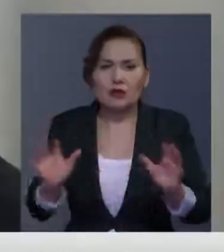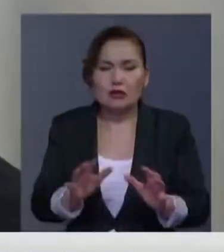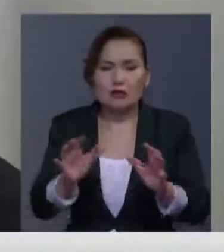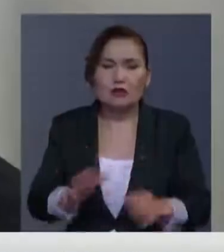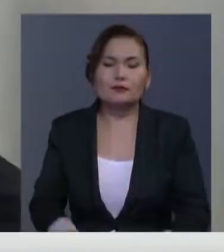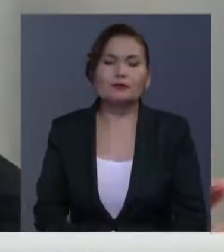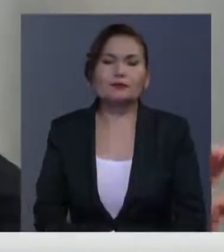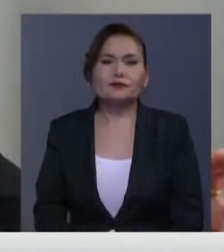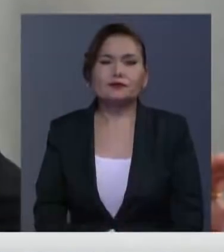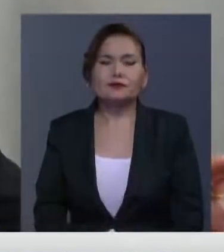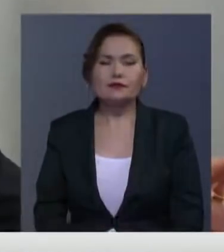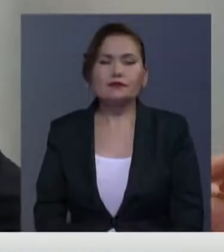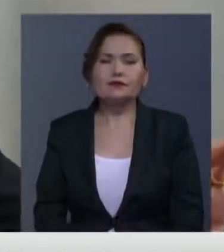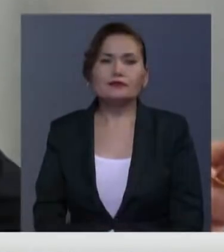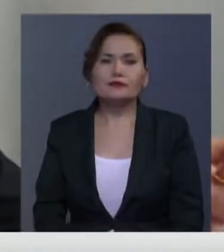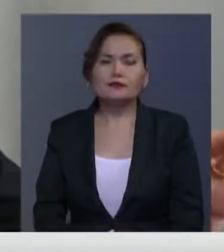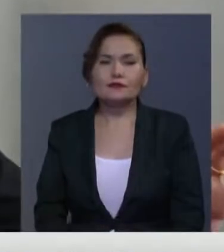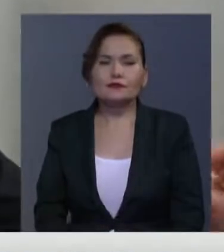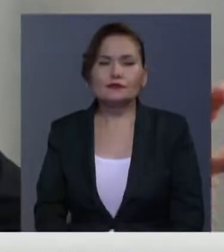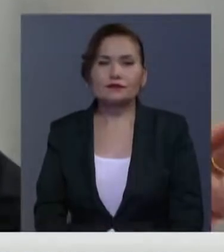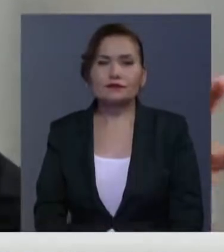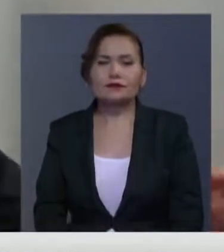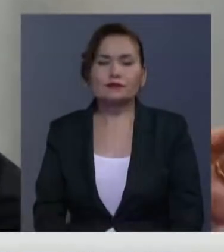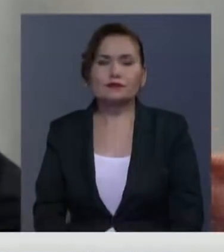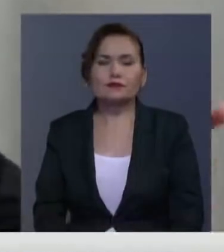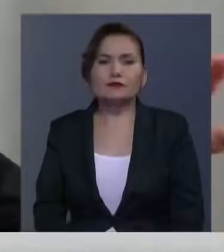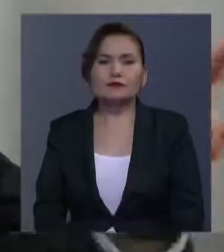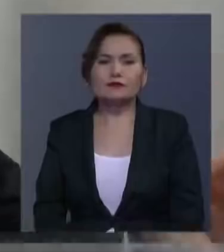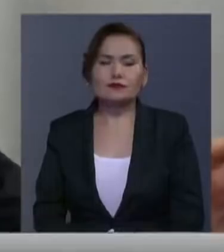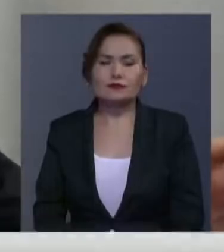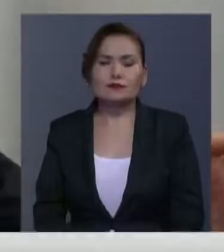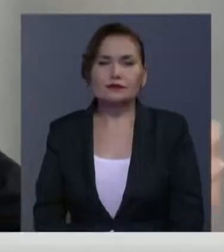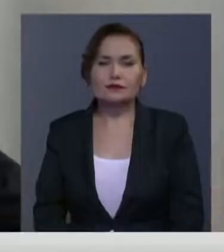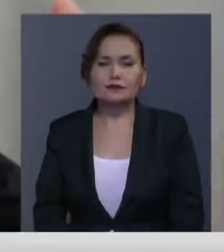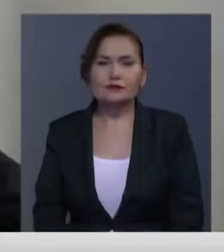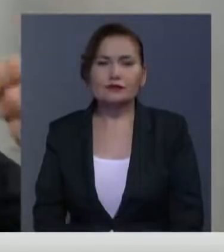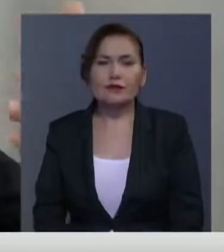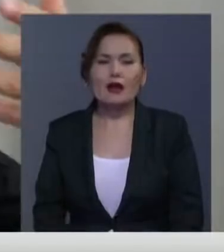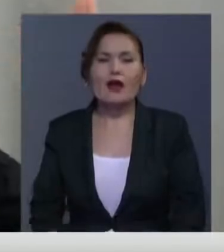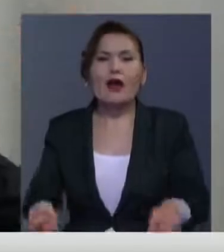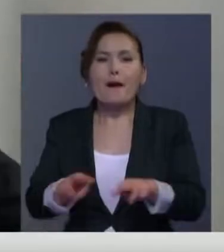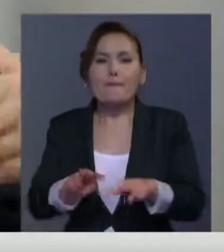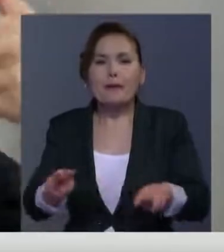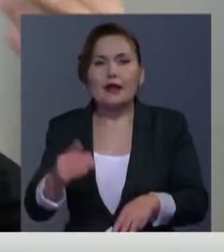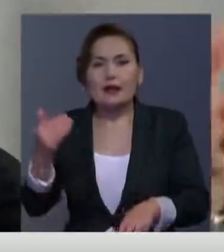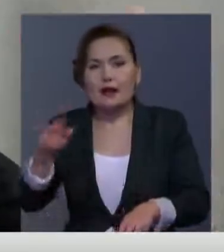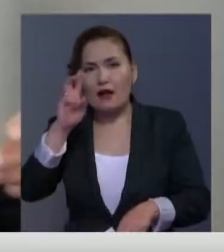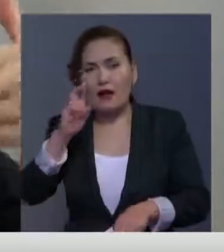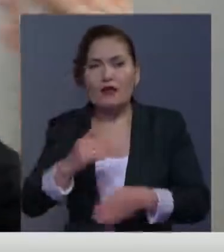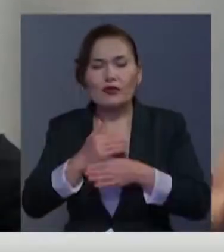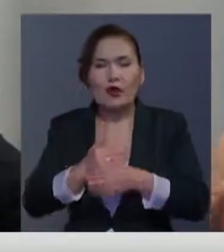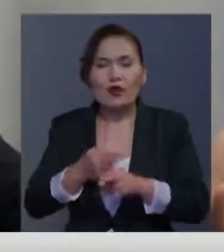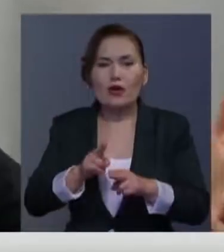Что делает государство? Говорит, давайте я буду субсидировать, да? Билік қазір грант арқылы, болмаса